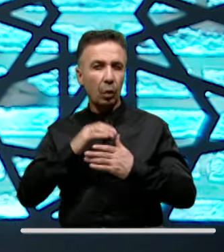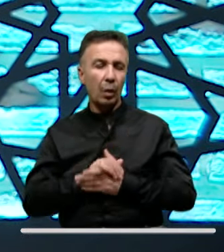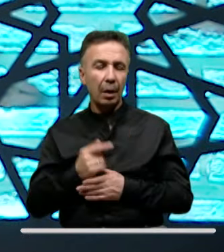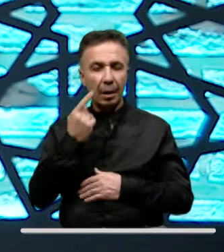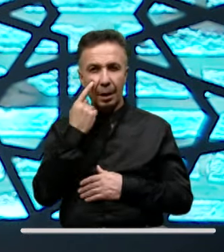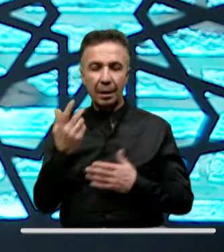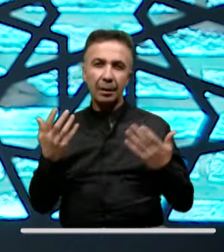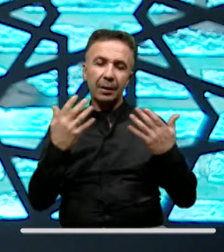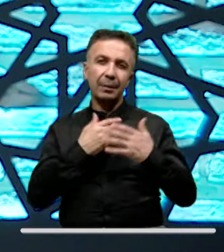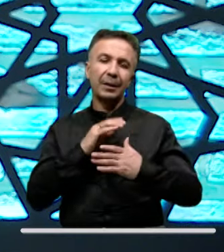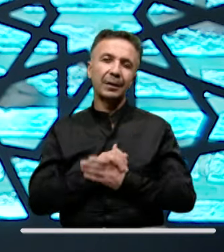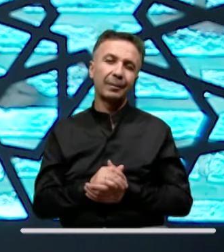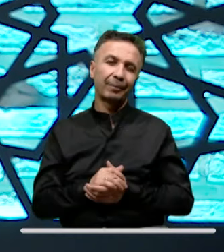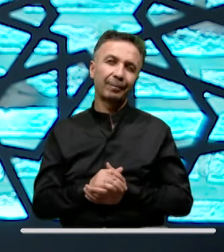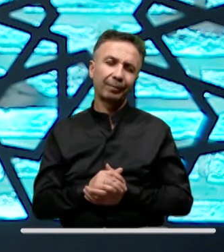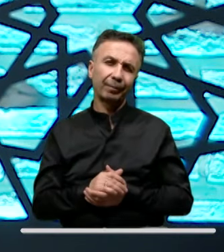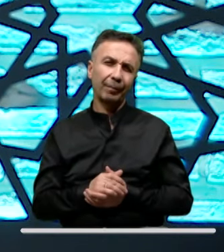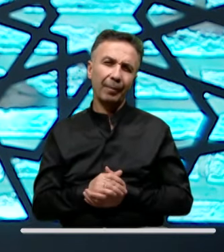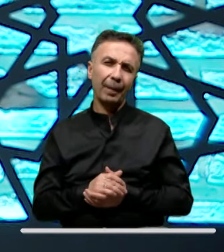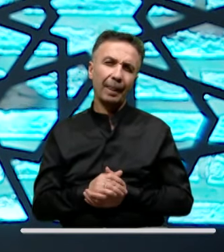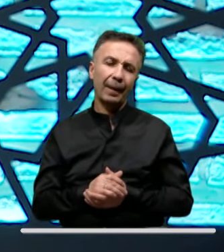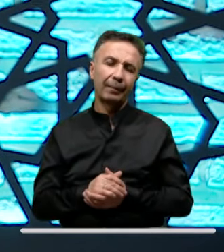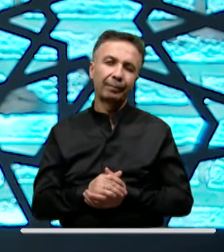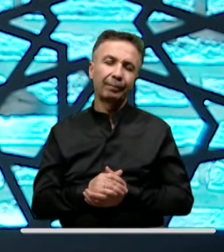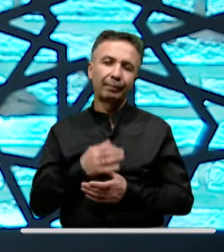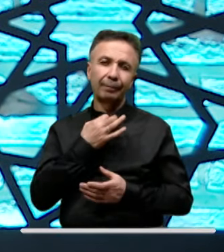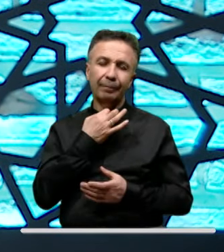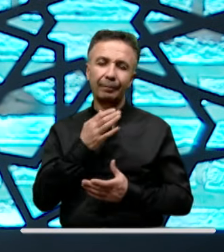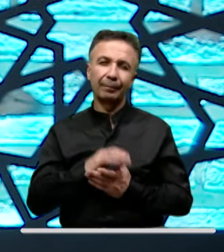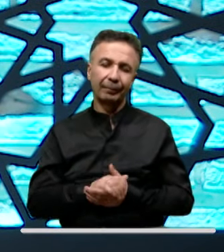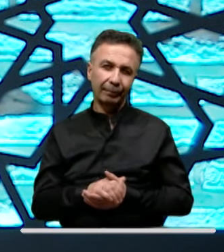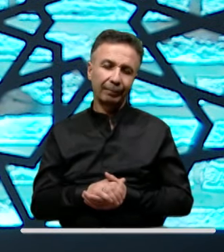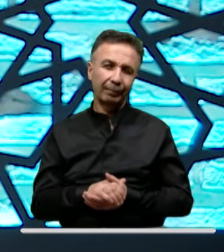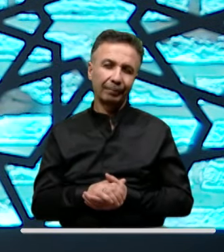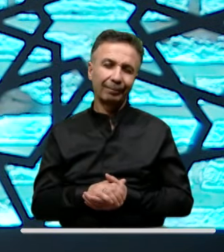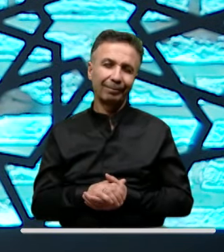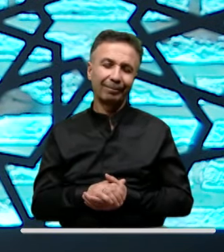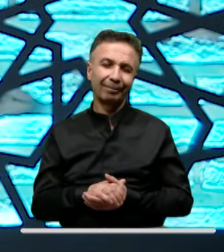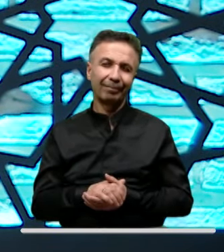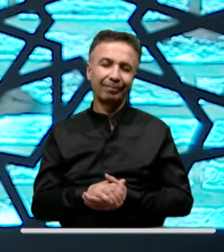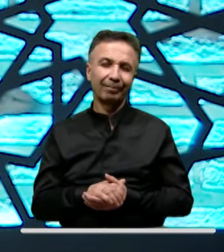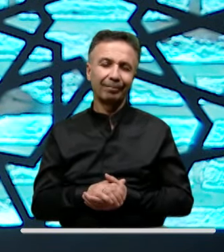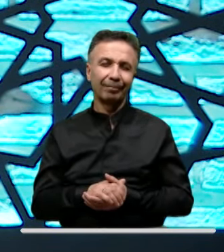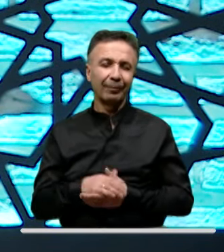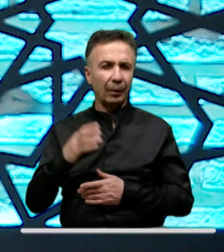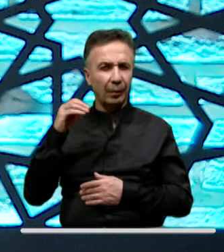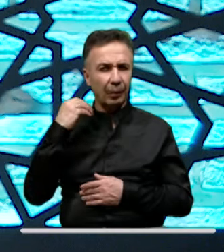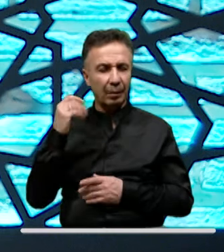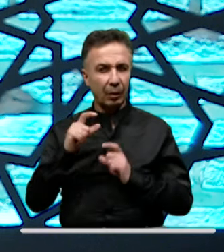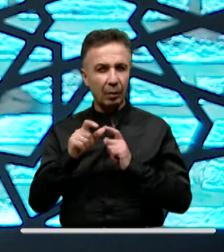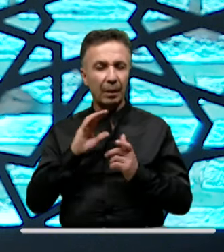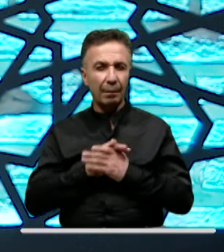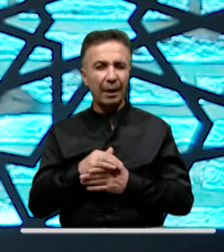Hayırlı akşamlar, hayırlı Ramazanlar diyorum Furkan Bey. Teşekkür ederiz. Allah razı olsun. Ben sayın hocama şeyi sormak istiyorum.